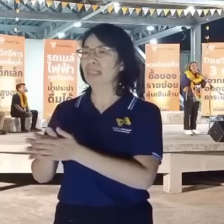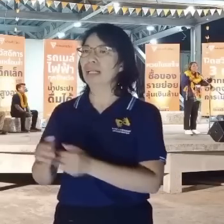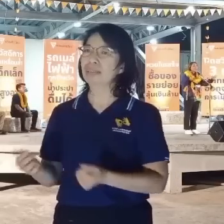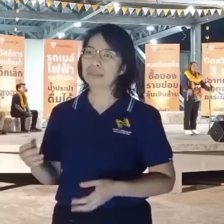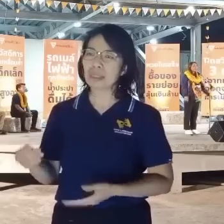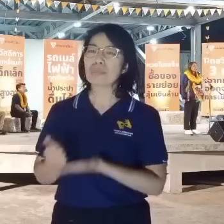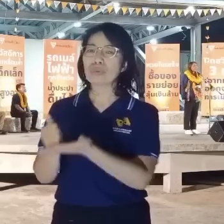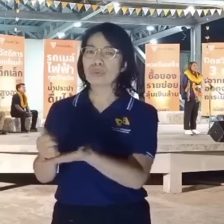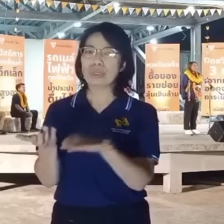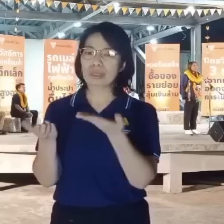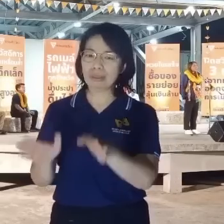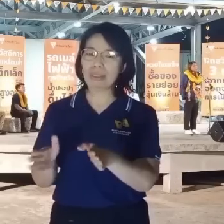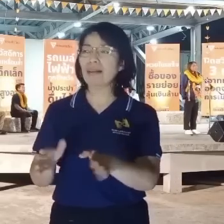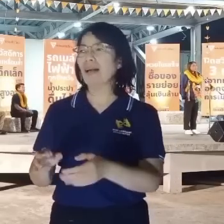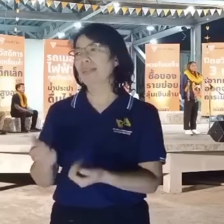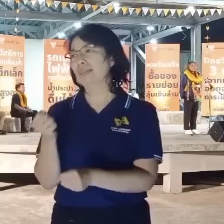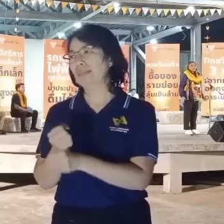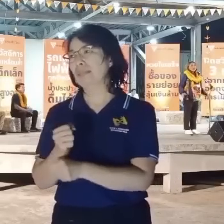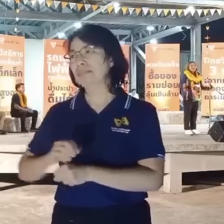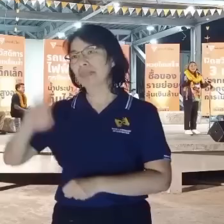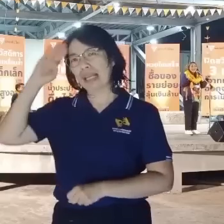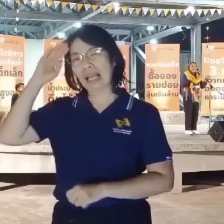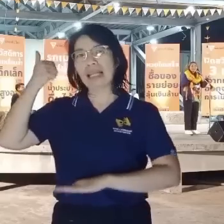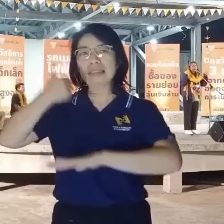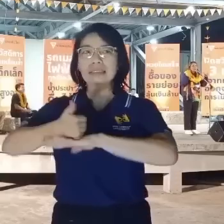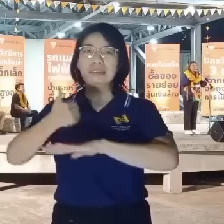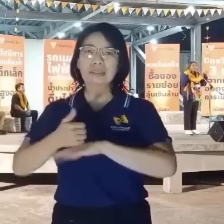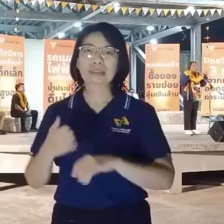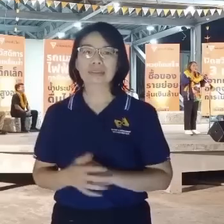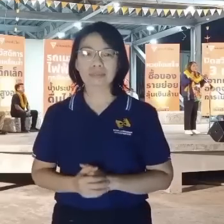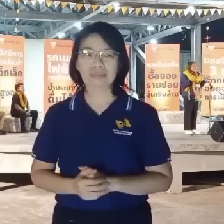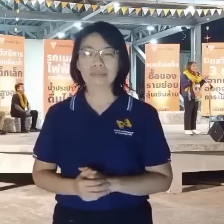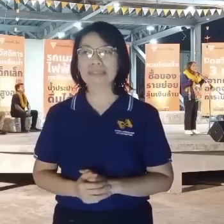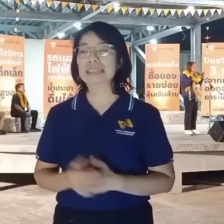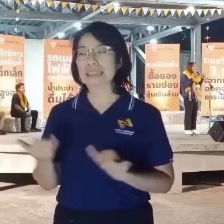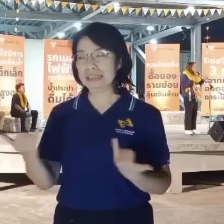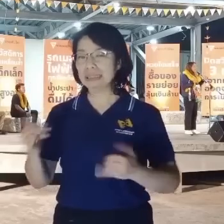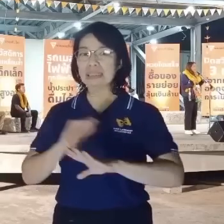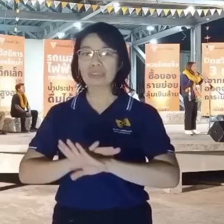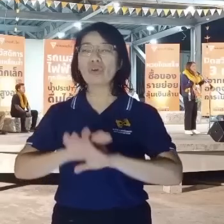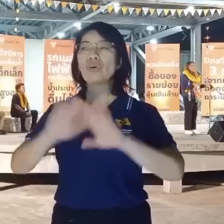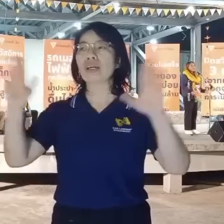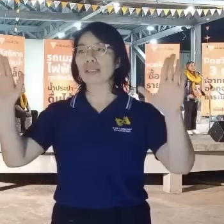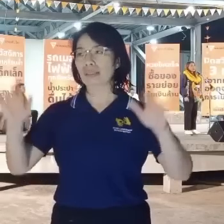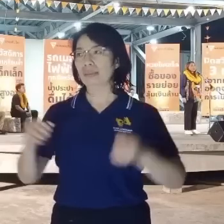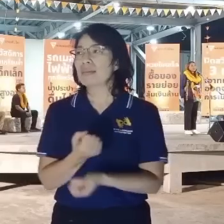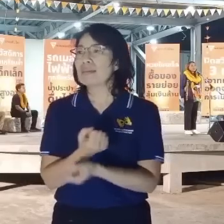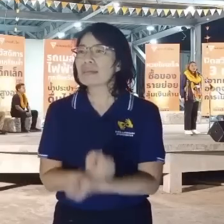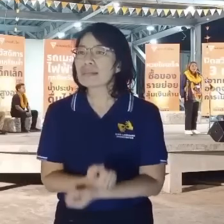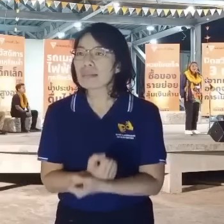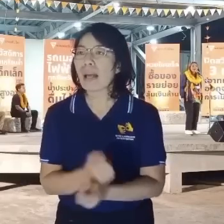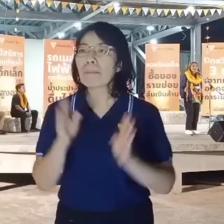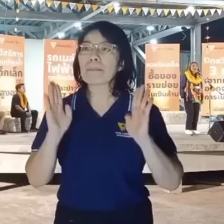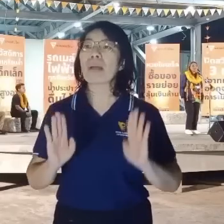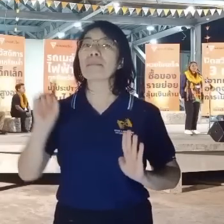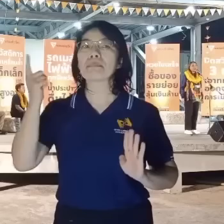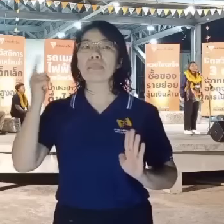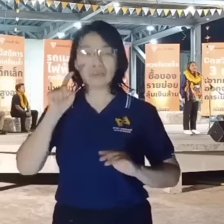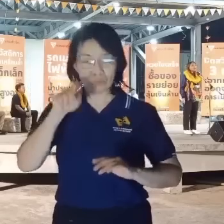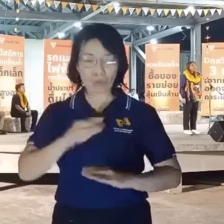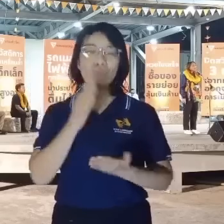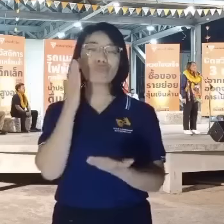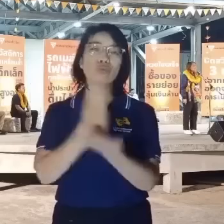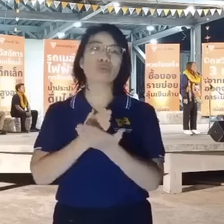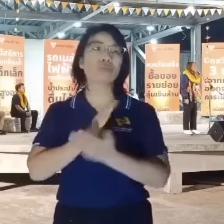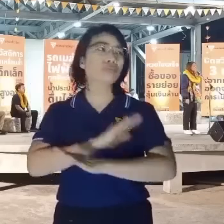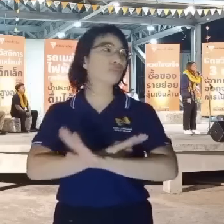านายใช่ไม่ใช่ดังนั้นเพื่อยกเลิกทาสสมัยใหม่เพื่อเลิกทาสสมัย